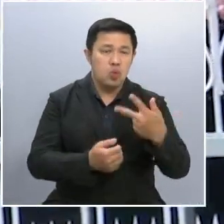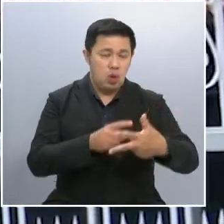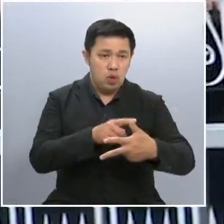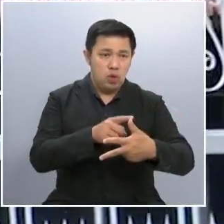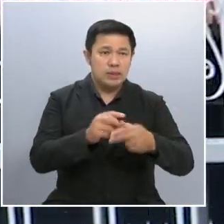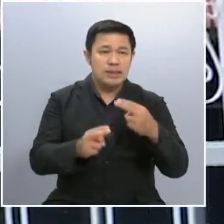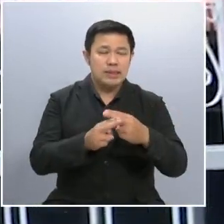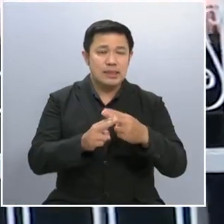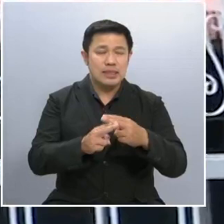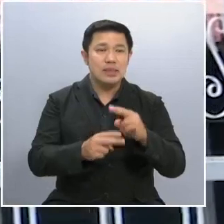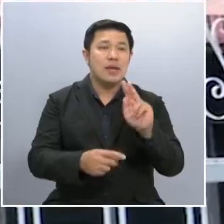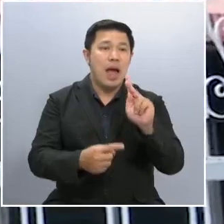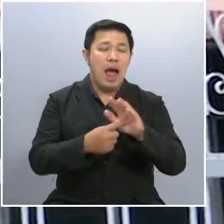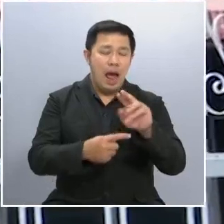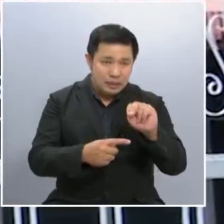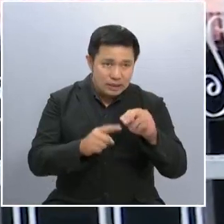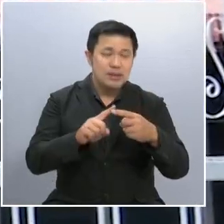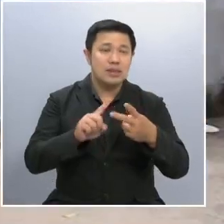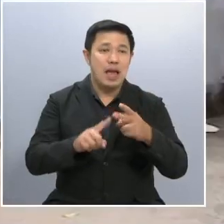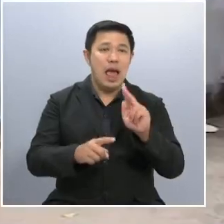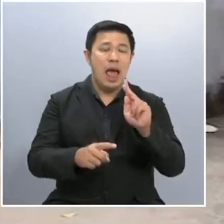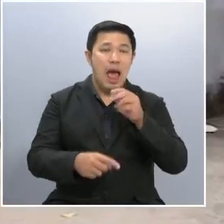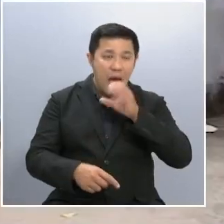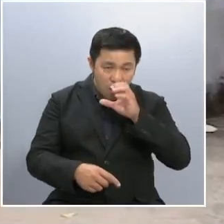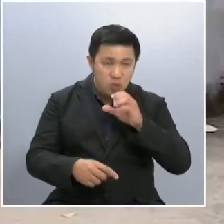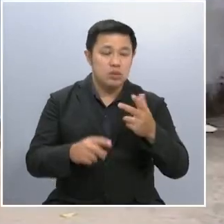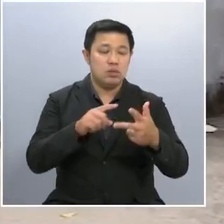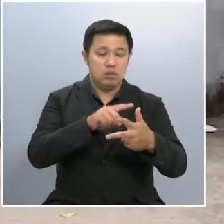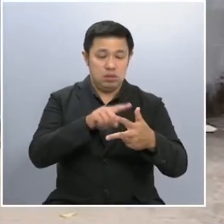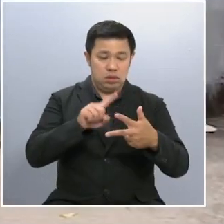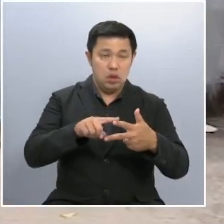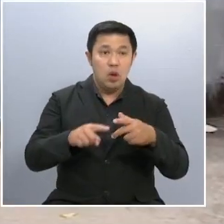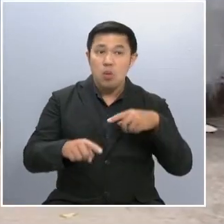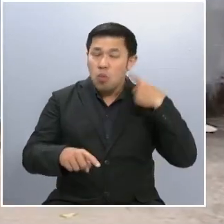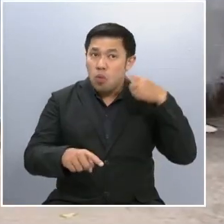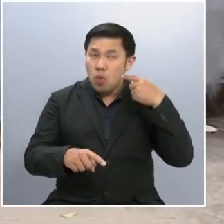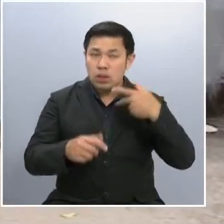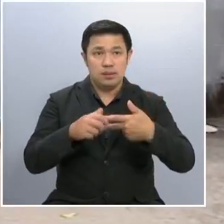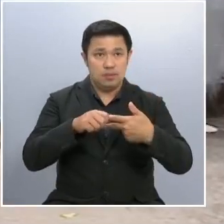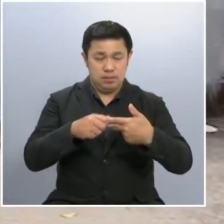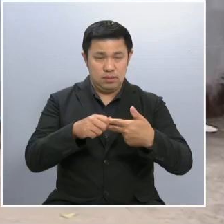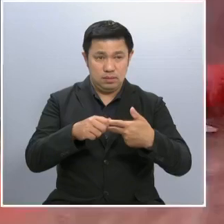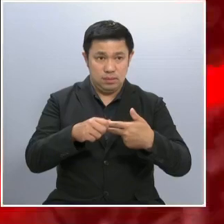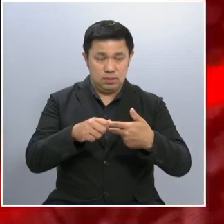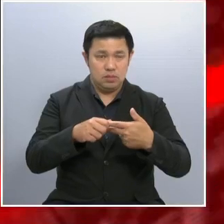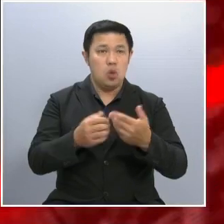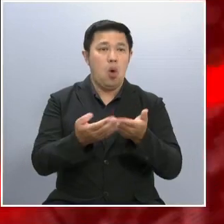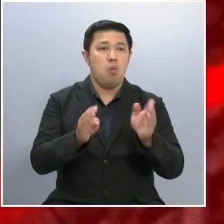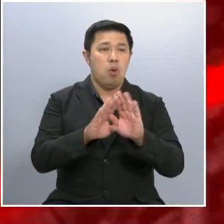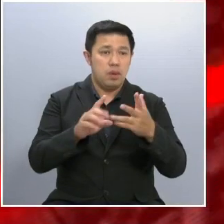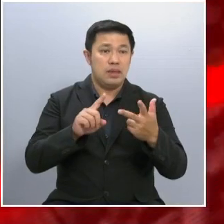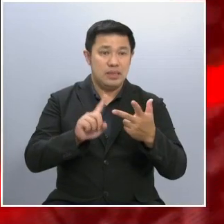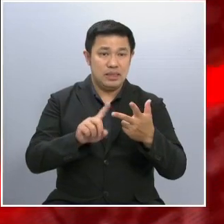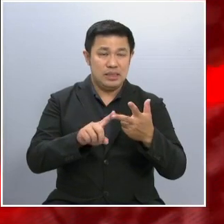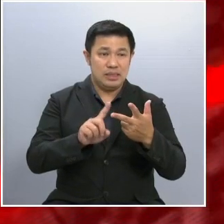แก้วแล้วก็มีลูกสาวคนกลางนะคะไม่ได้มีครอบครัวลูกสาวคนเล็กเนี่ยแหละค่ะที่แต่งงานกับไก่ซึ่งเป็น